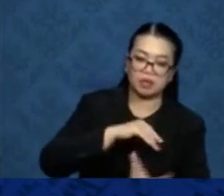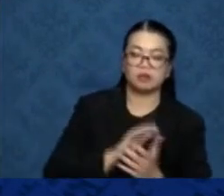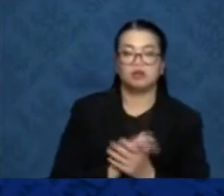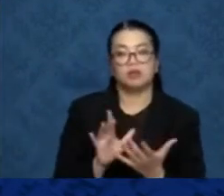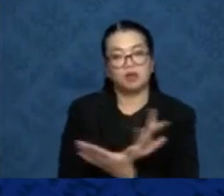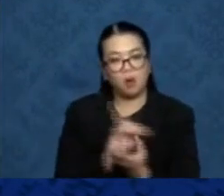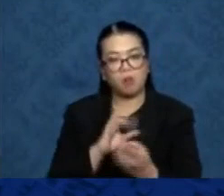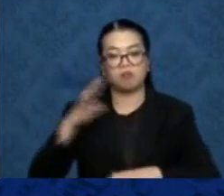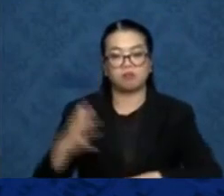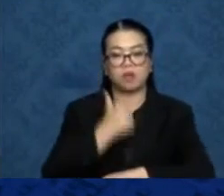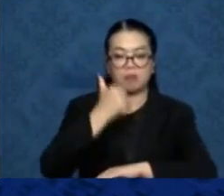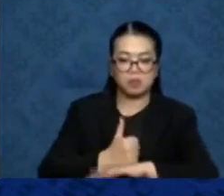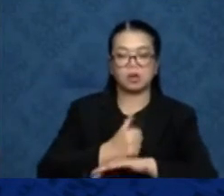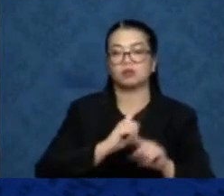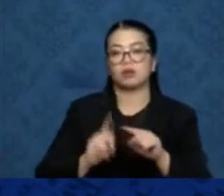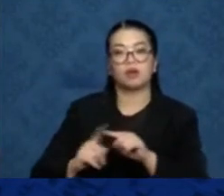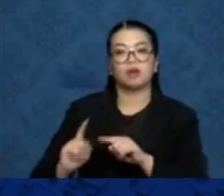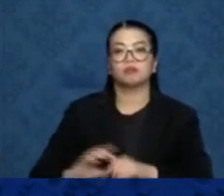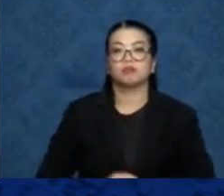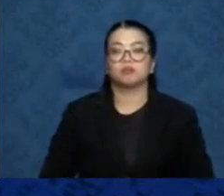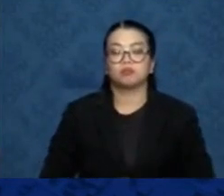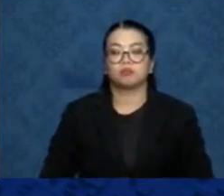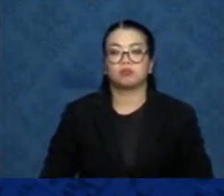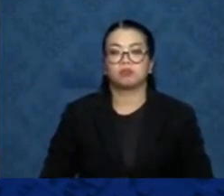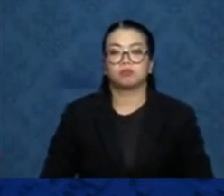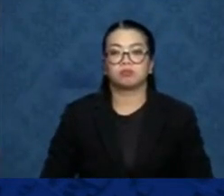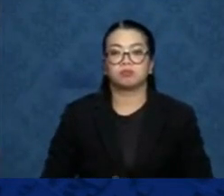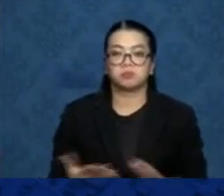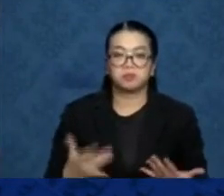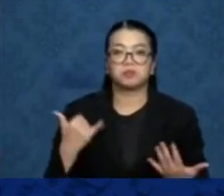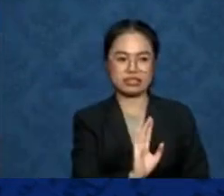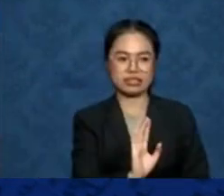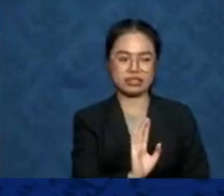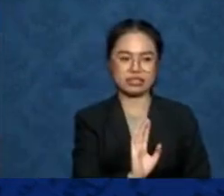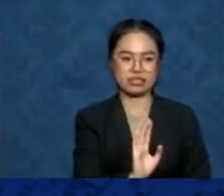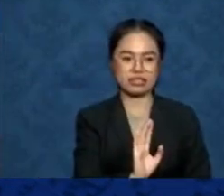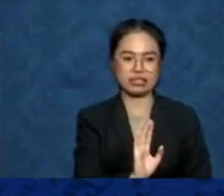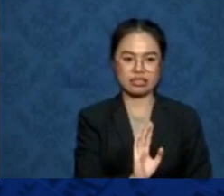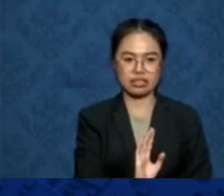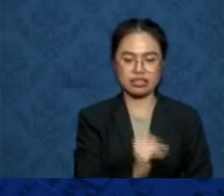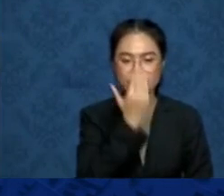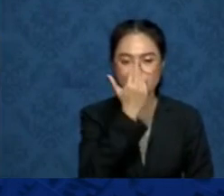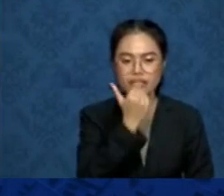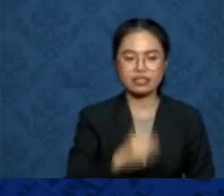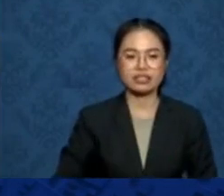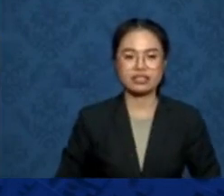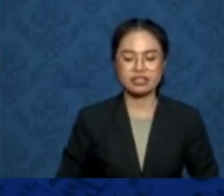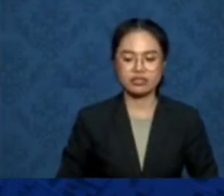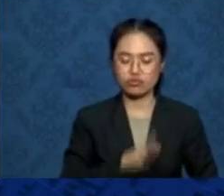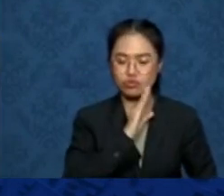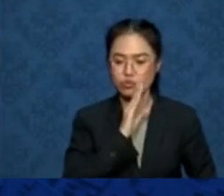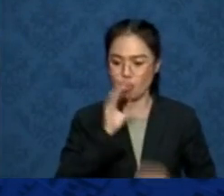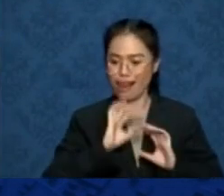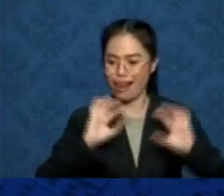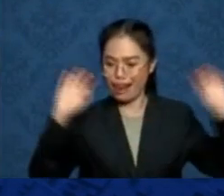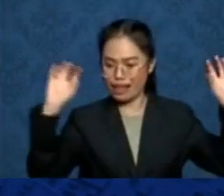รายจ่ายปี67คุณชัยธวัฒน์อภิปรายด้วยนะคะว่าการคาดการรายได้ที่จะเพิ่มมากขึ้นก็พบว่าเป็นการคาดการเกินจริ